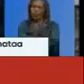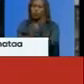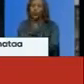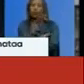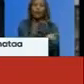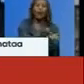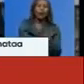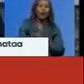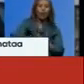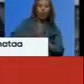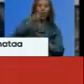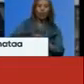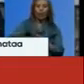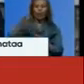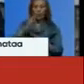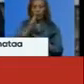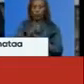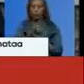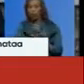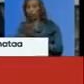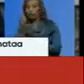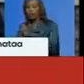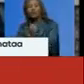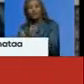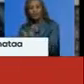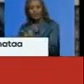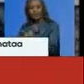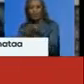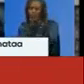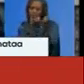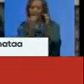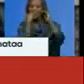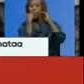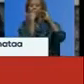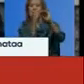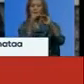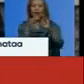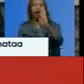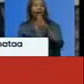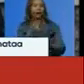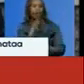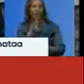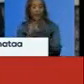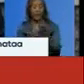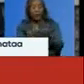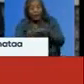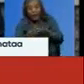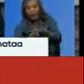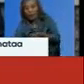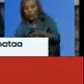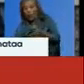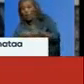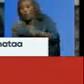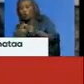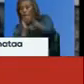መካከል ዋና ዋናዎቹ የውጭ ንግድ በምንፈልገው መጠን አለማደግ፣ ይህን ተከትሎ የውጭ